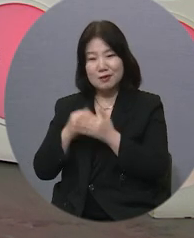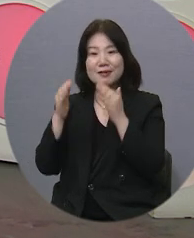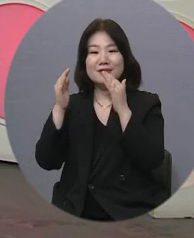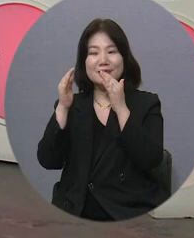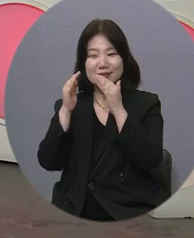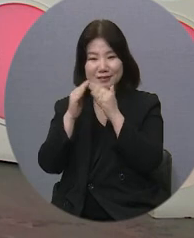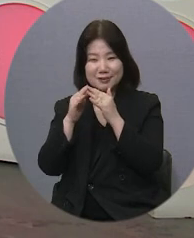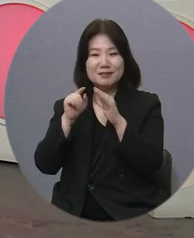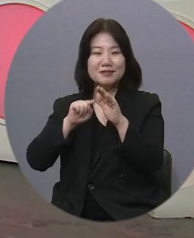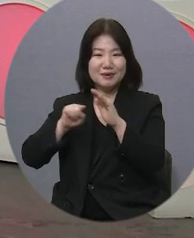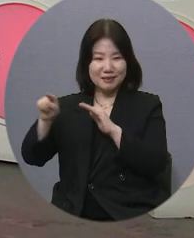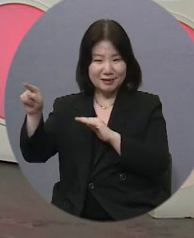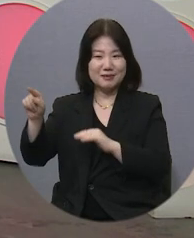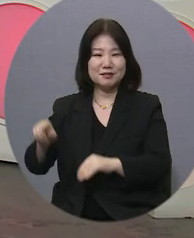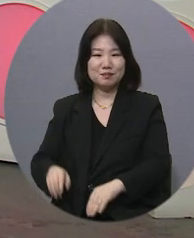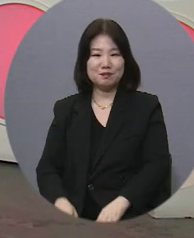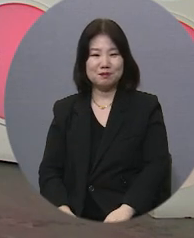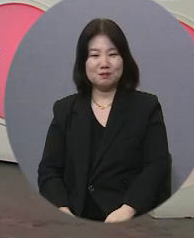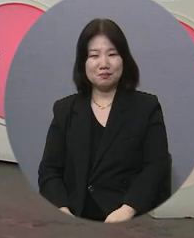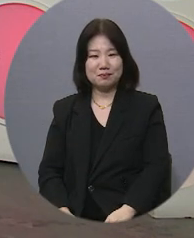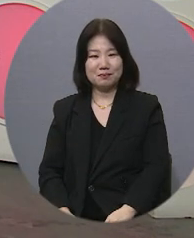집으로 향했습니다.